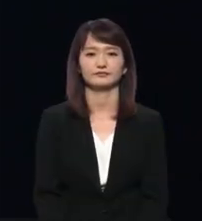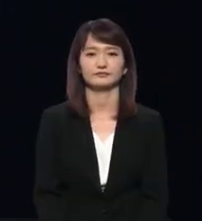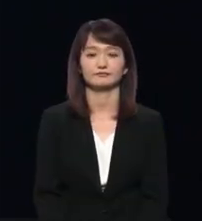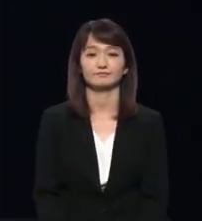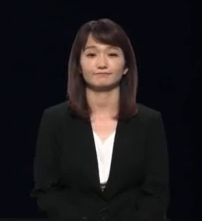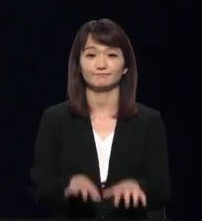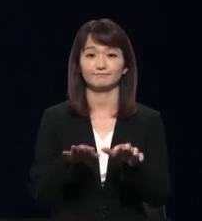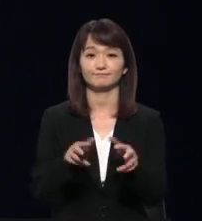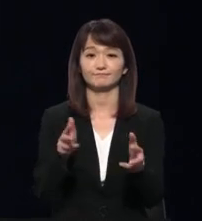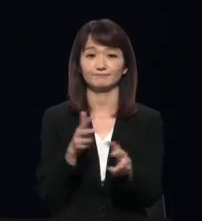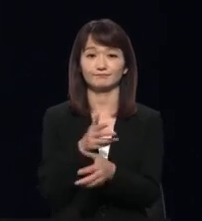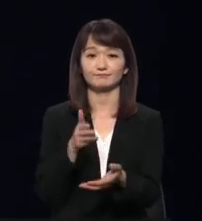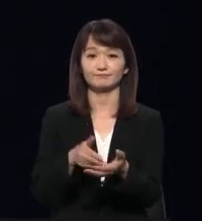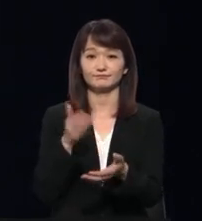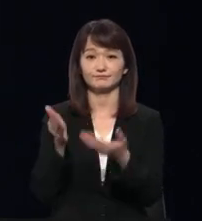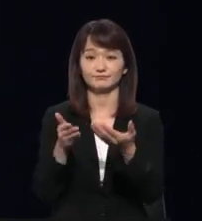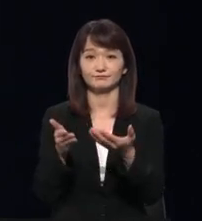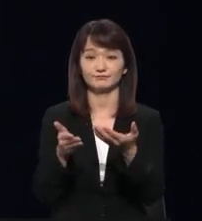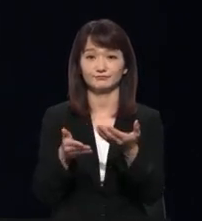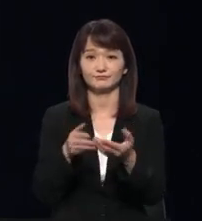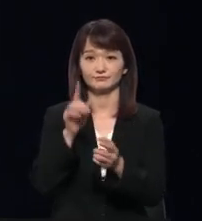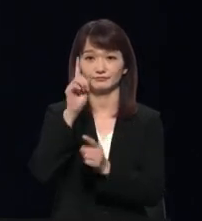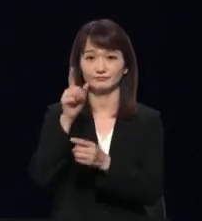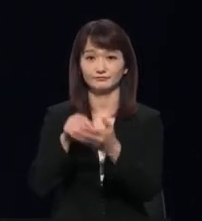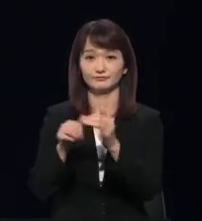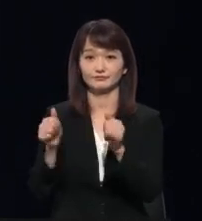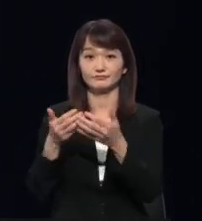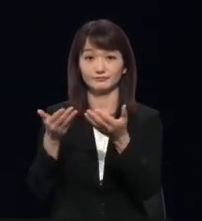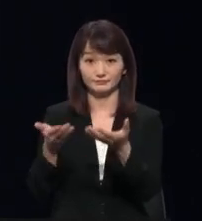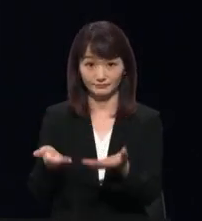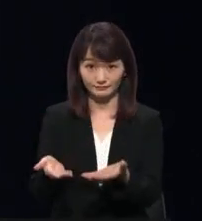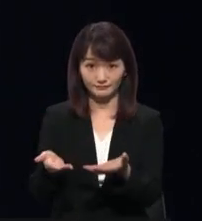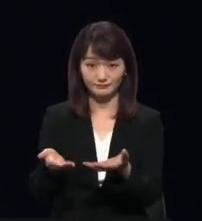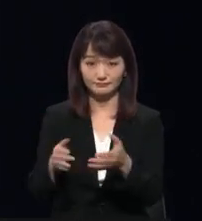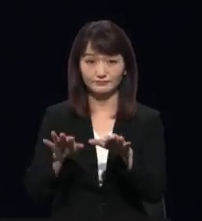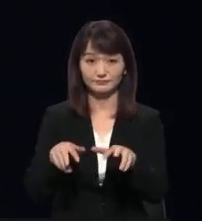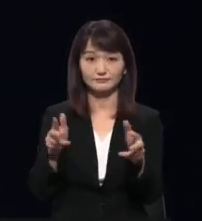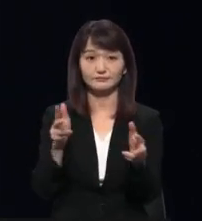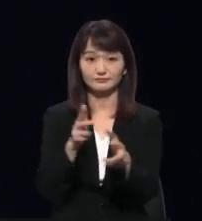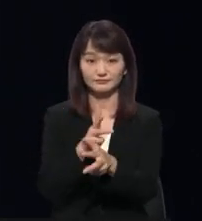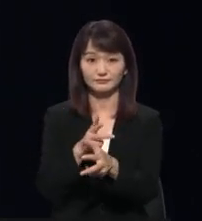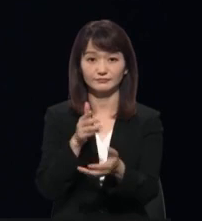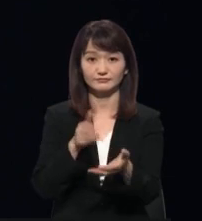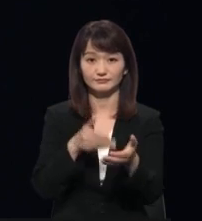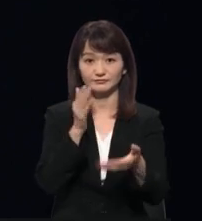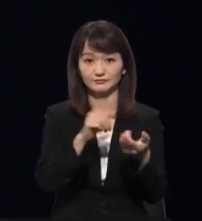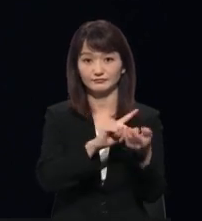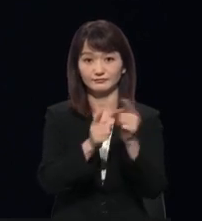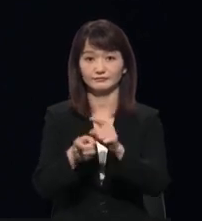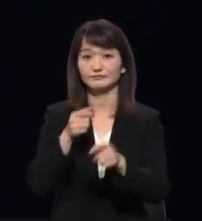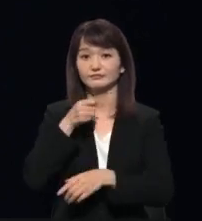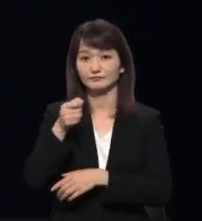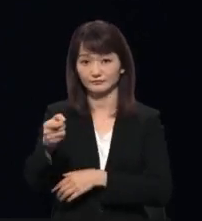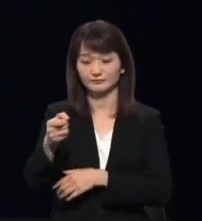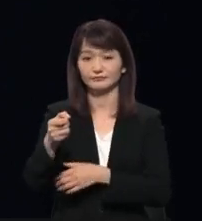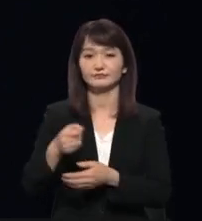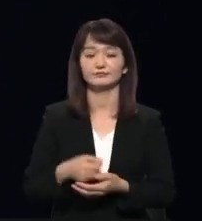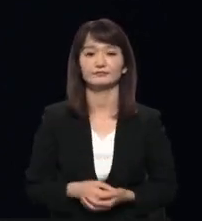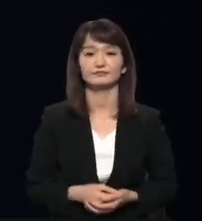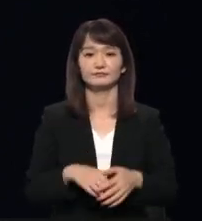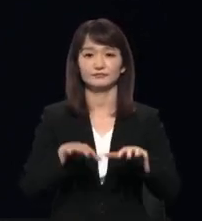이번 주는 뉴스설기를 맡은 이성대 기자가 휴가입니다 그래서 이번 주는 계속 뉴스설기 대신 인터뷰가 진행이 되는데요